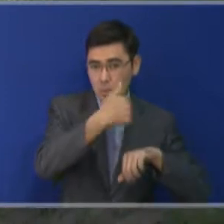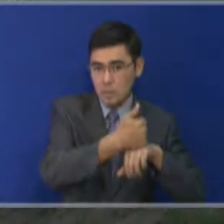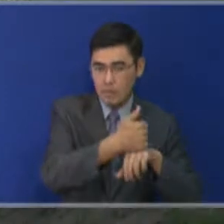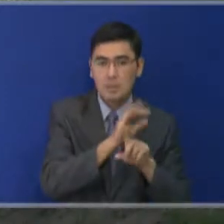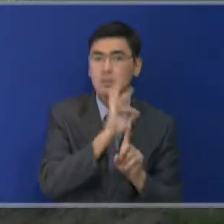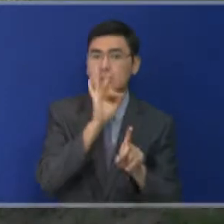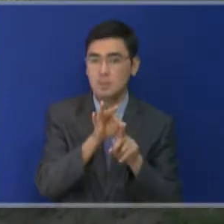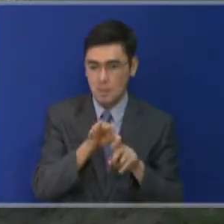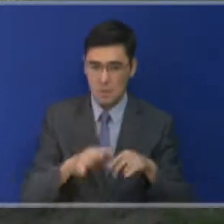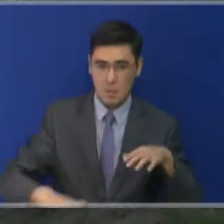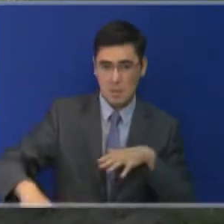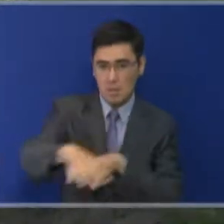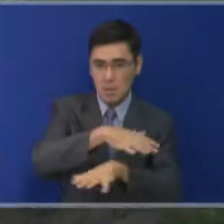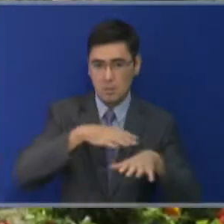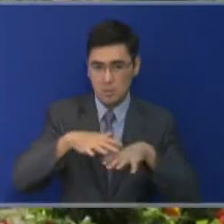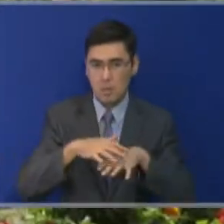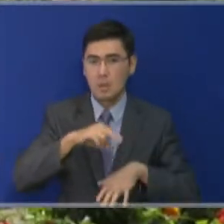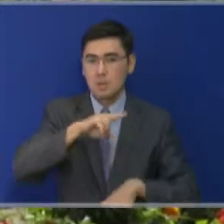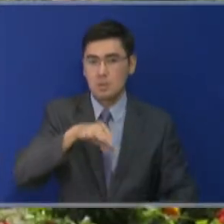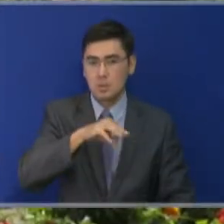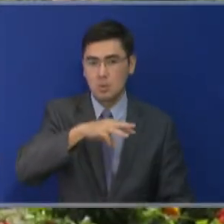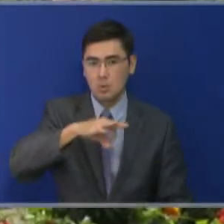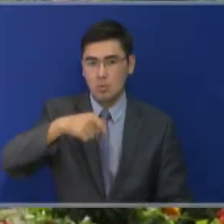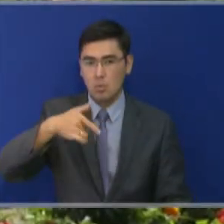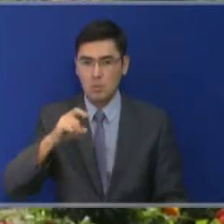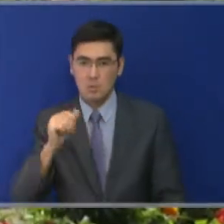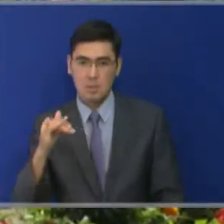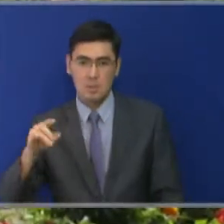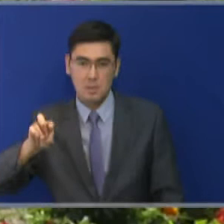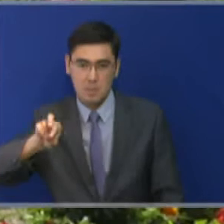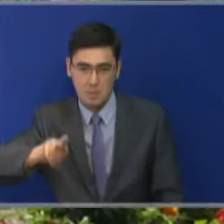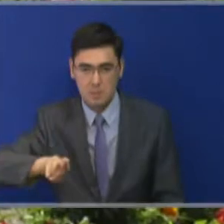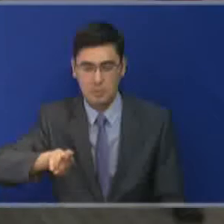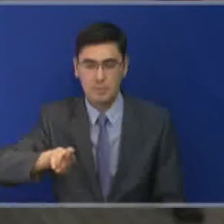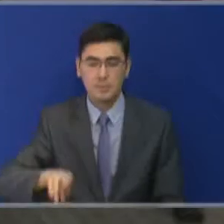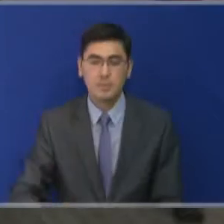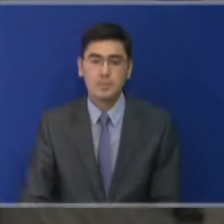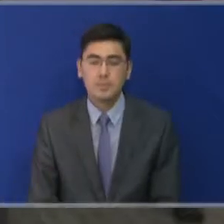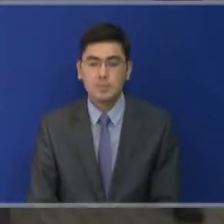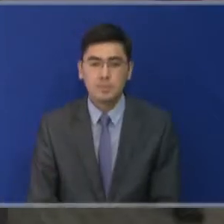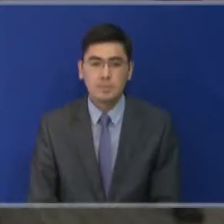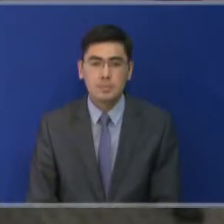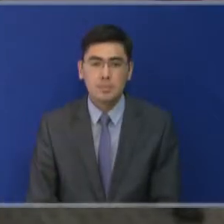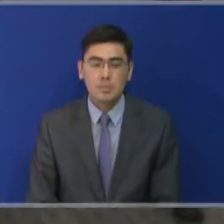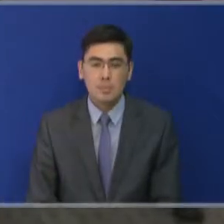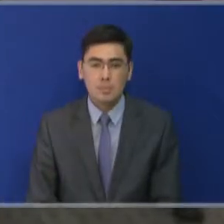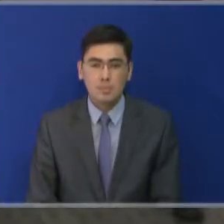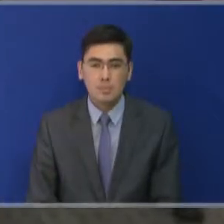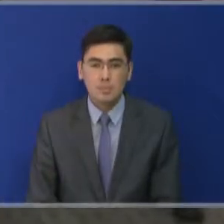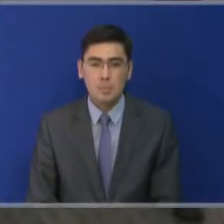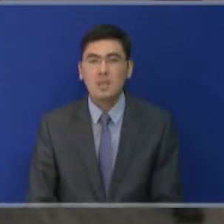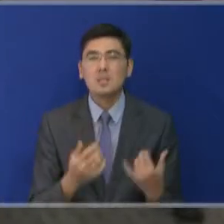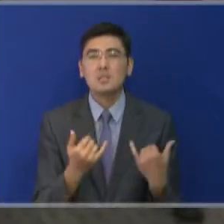ететін және шыншылдық көріністерін айшықтайтын құқықтық нормалар мен тетіктерді қамтиды. Одним из требований, связанных с